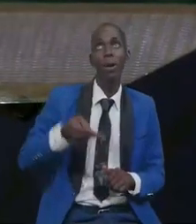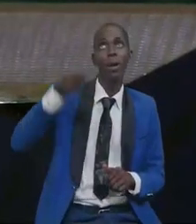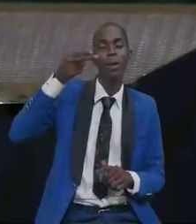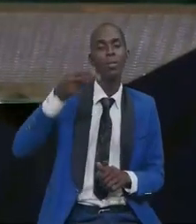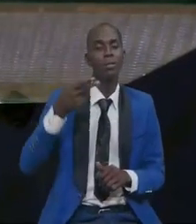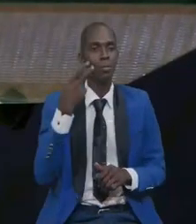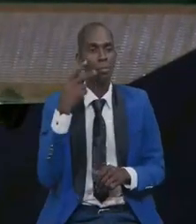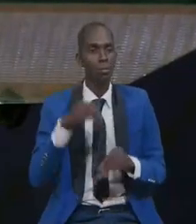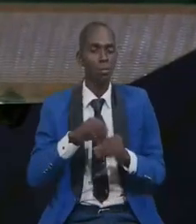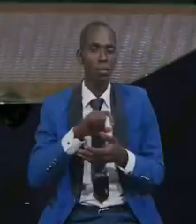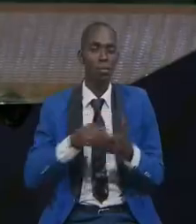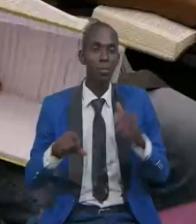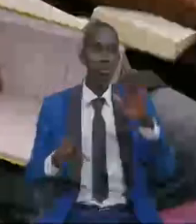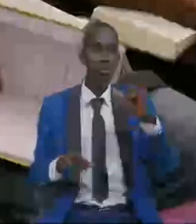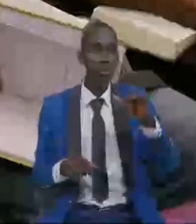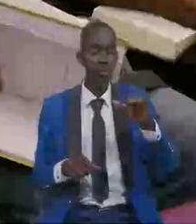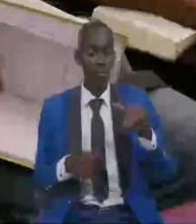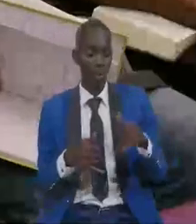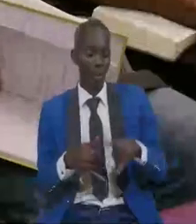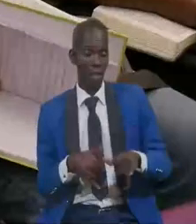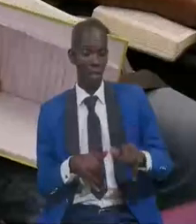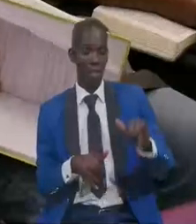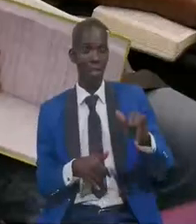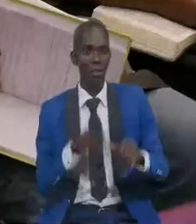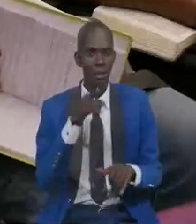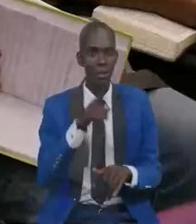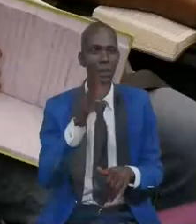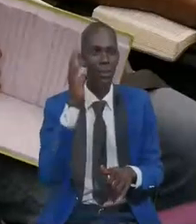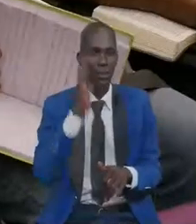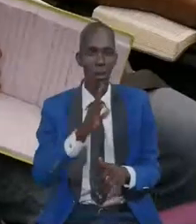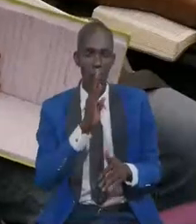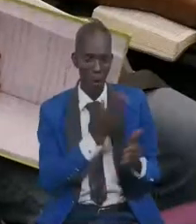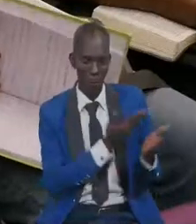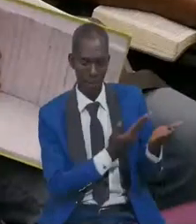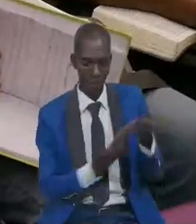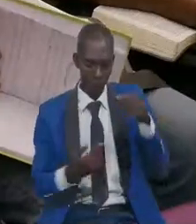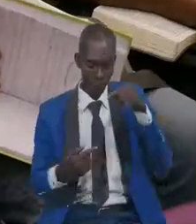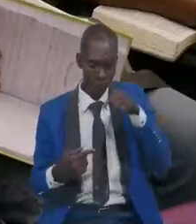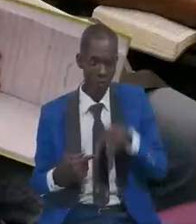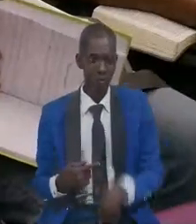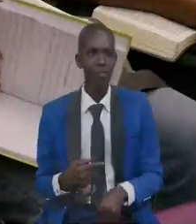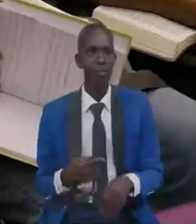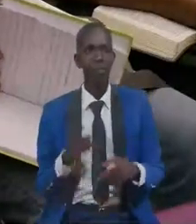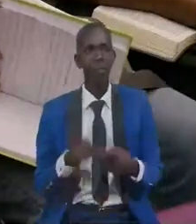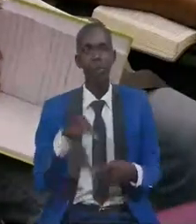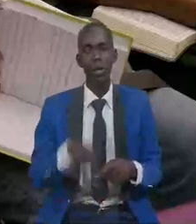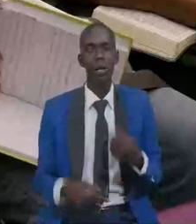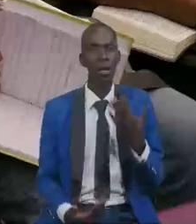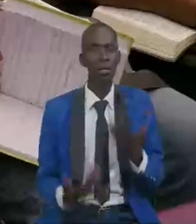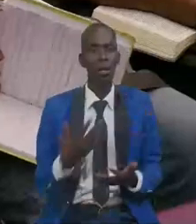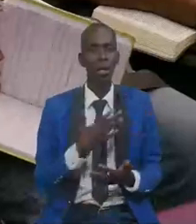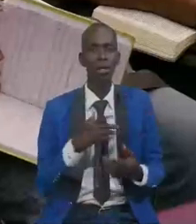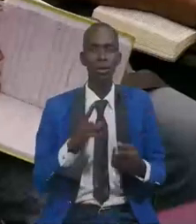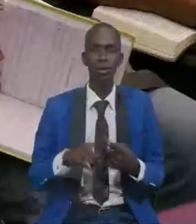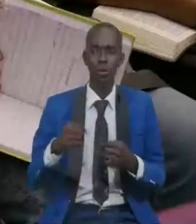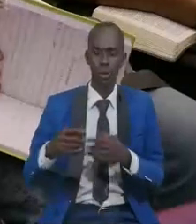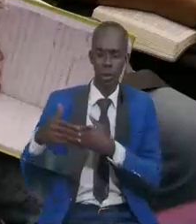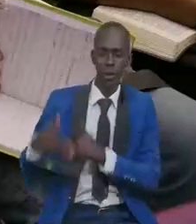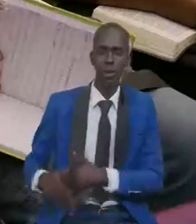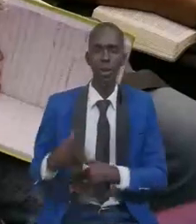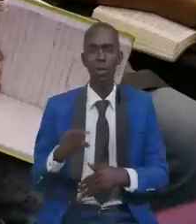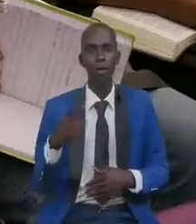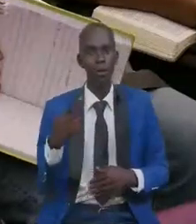Et le verset 15 nous dit que tu seras précipité dans le séjour des morts.